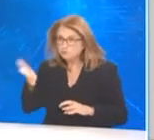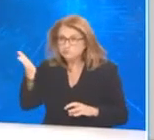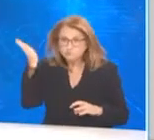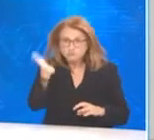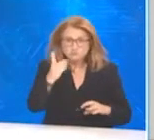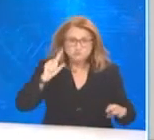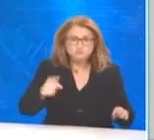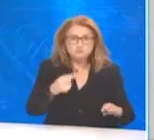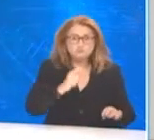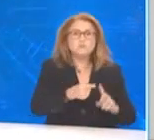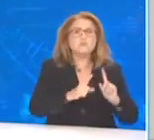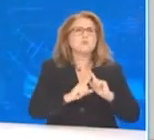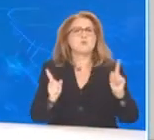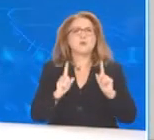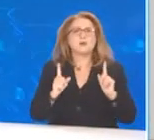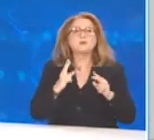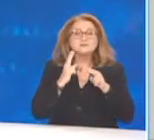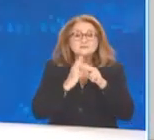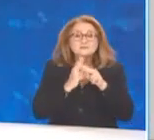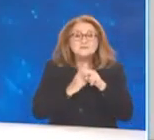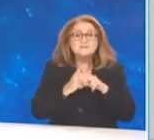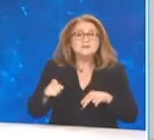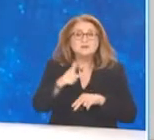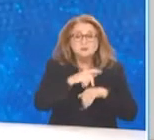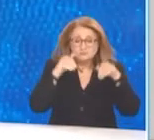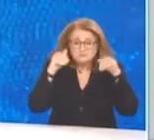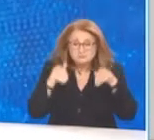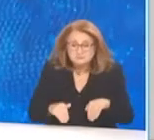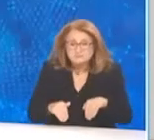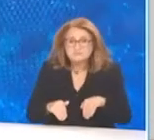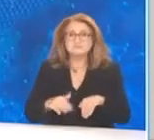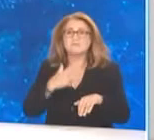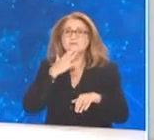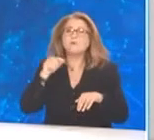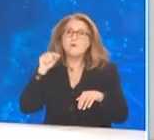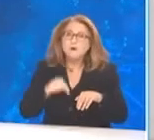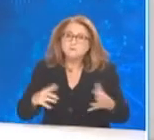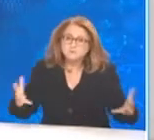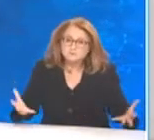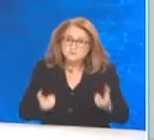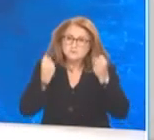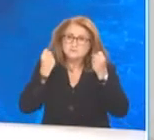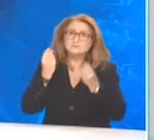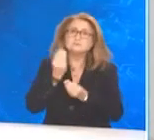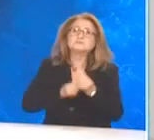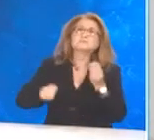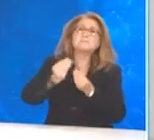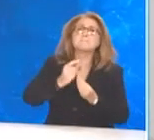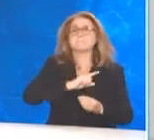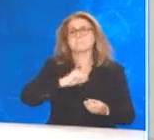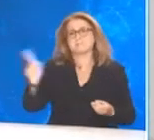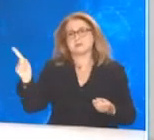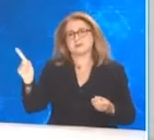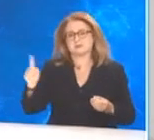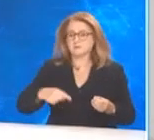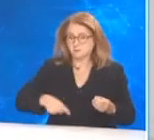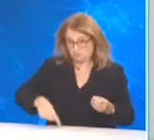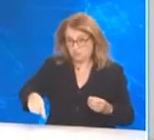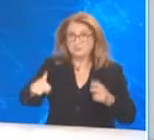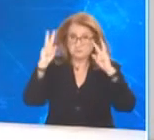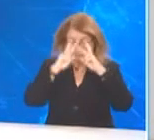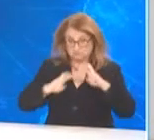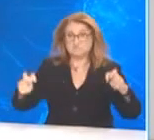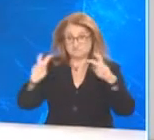διάθεση, αλλά γιατί μόνο με τη συνεπή εφαρμογή των μέτρων θα μπορέσουμε να αποφύγουμε τα χειρότερα. Οι έλεγχοι θα ενταθούν τα επόμενα 24